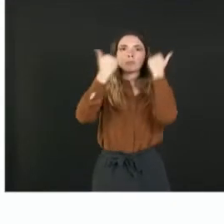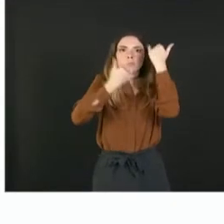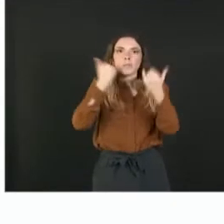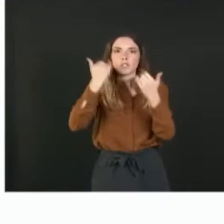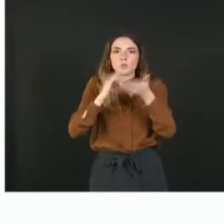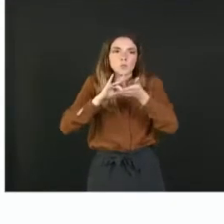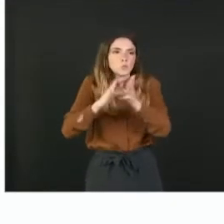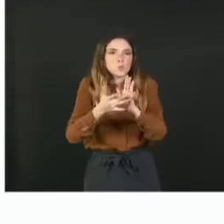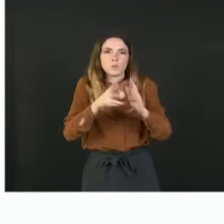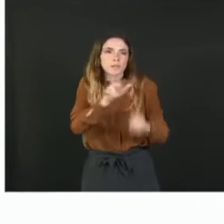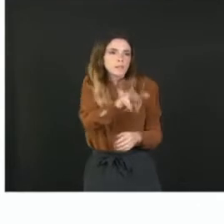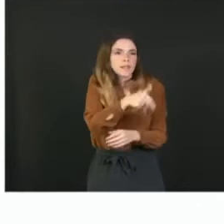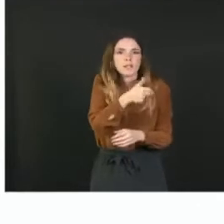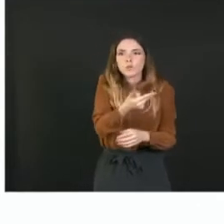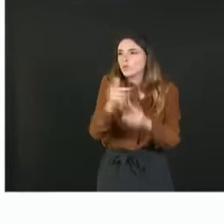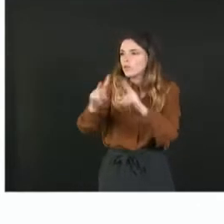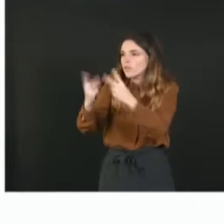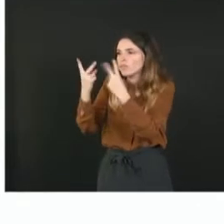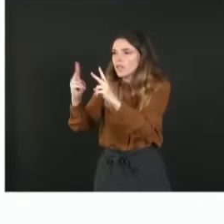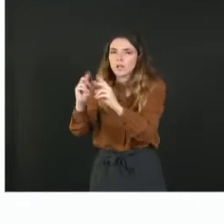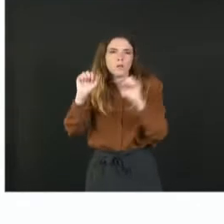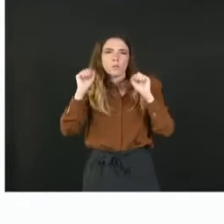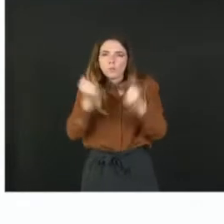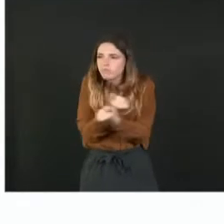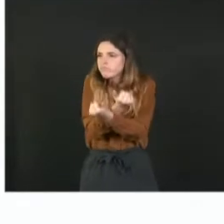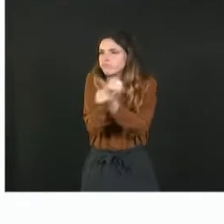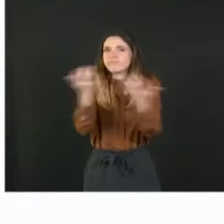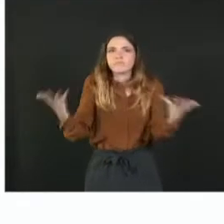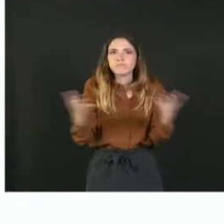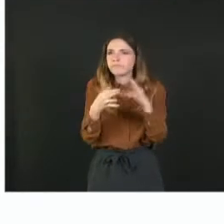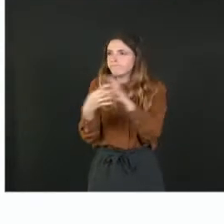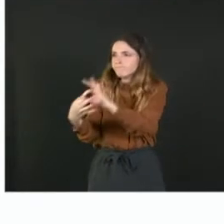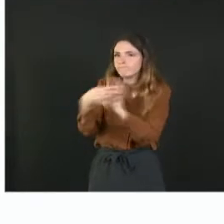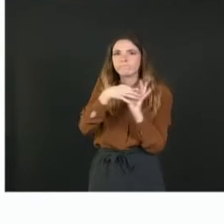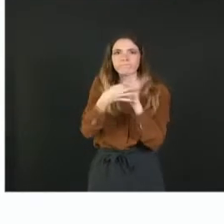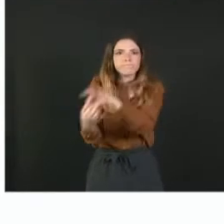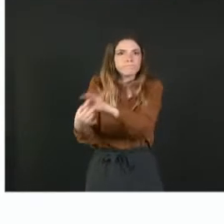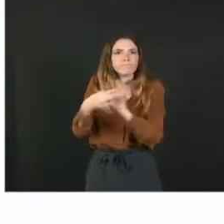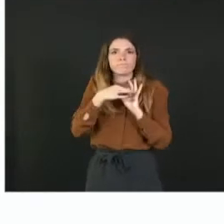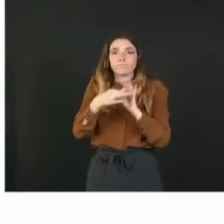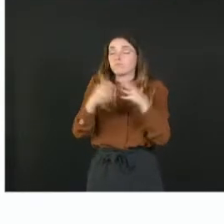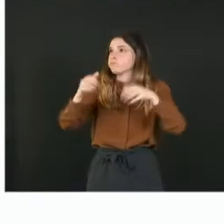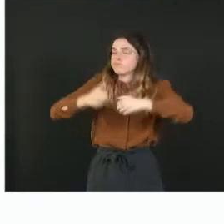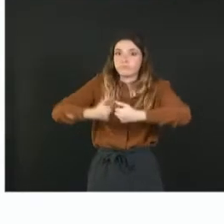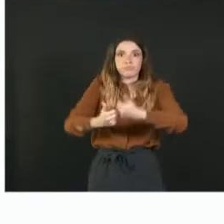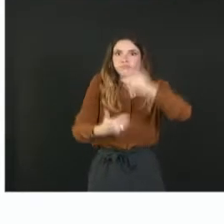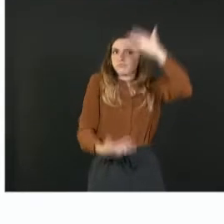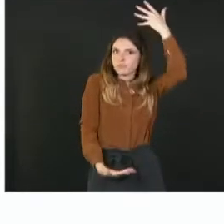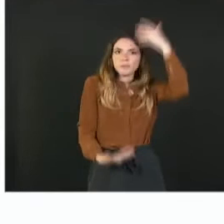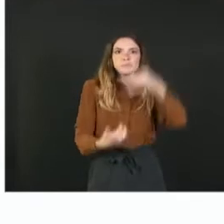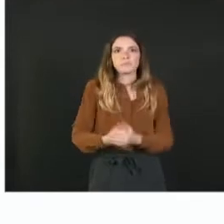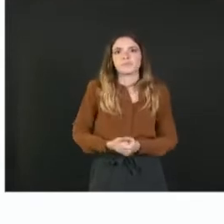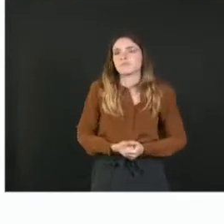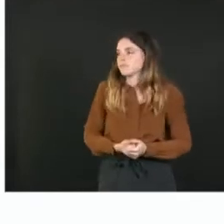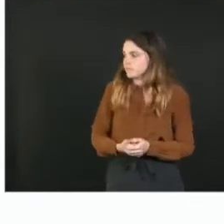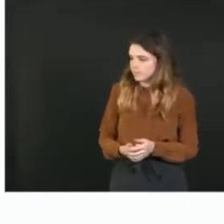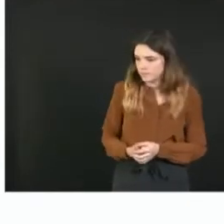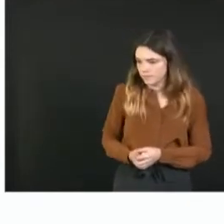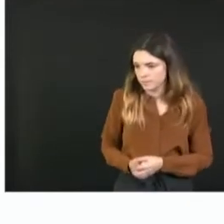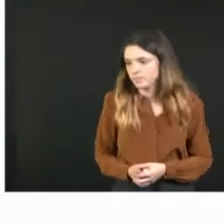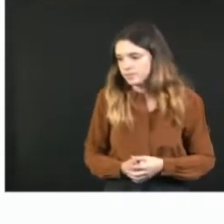avoir entre la nature et la ville, qui peuvent être variées à l'infini. Alors, on a